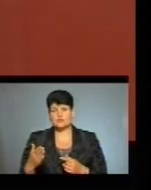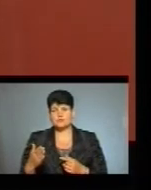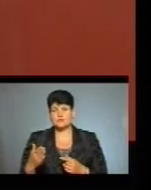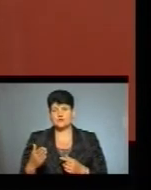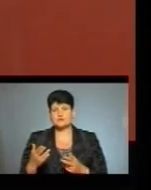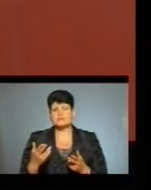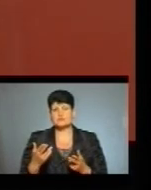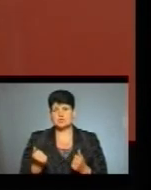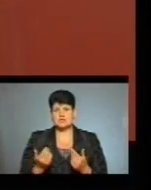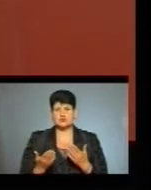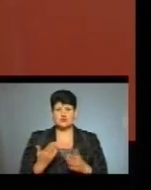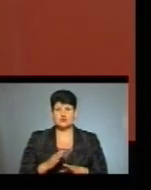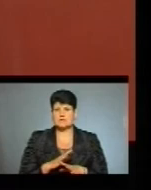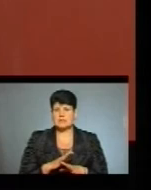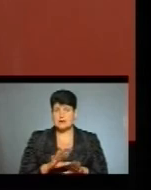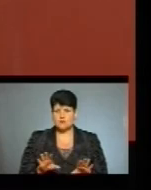звичайно, якщо не буде